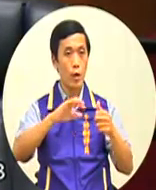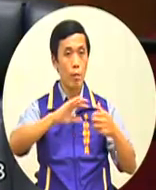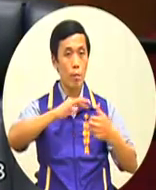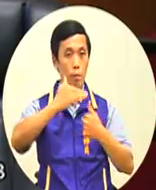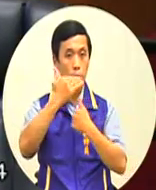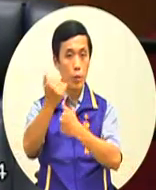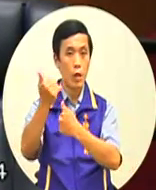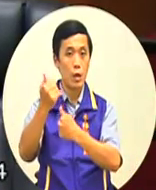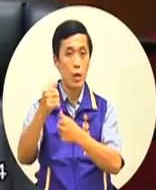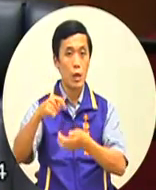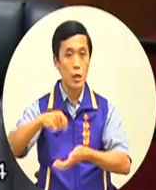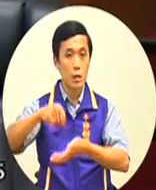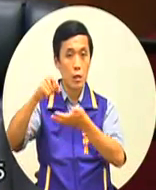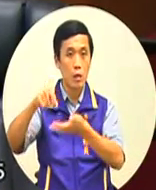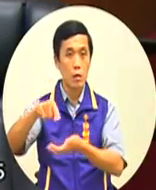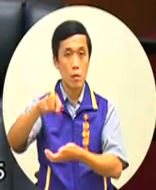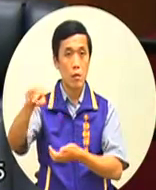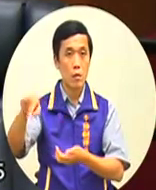要看的，